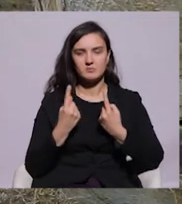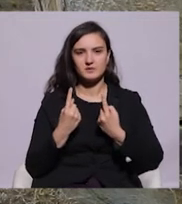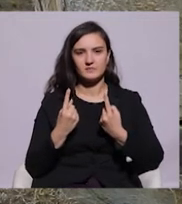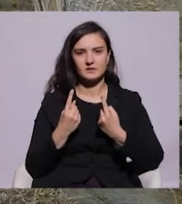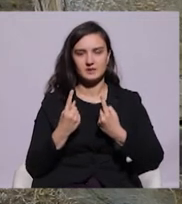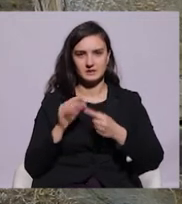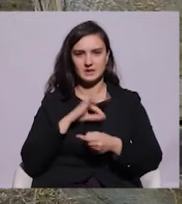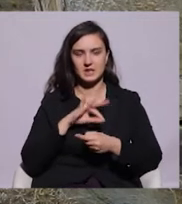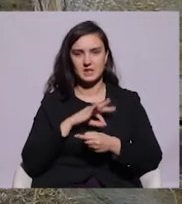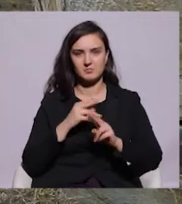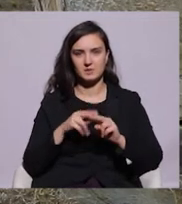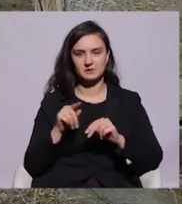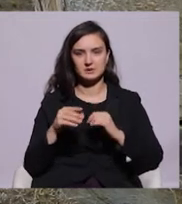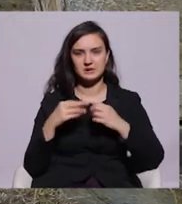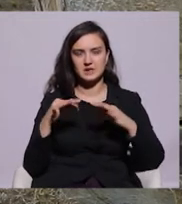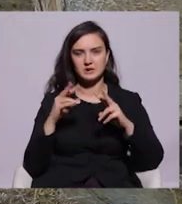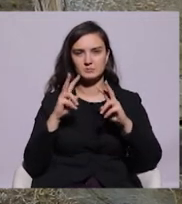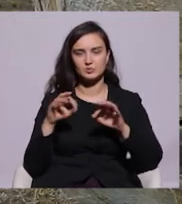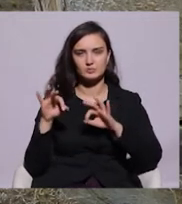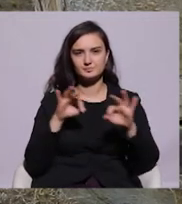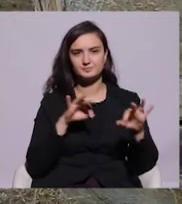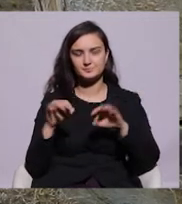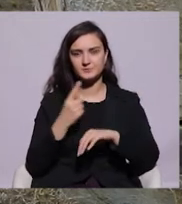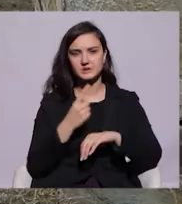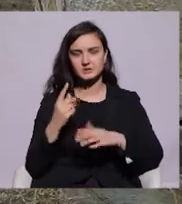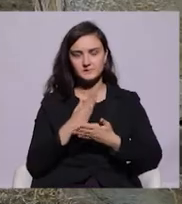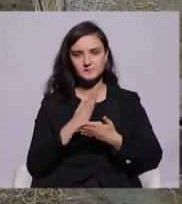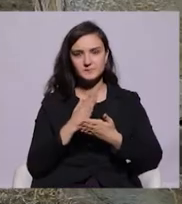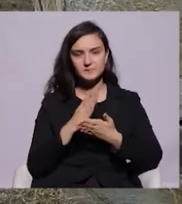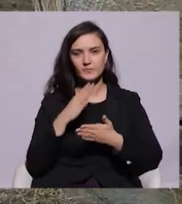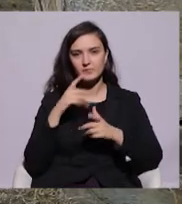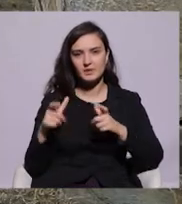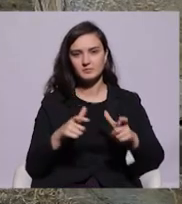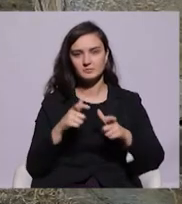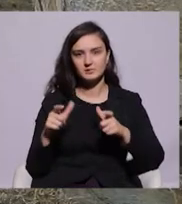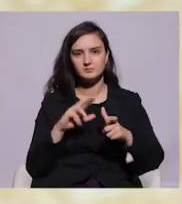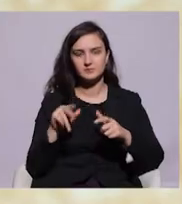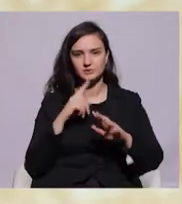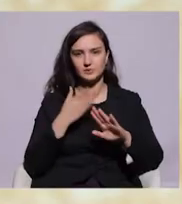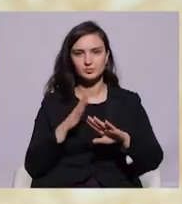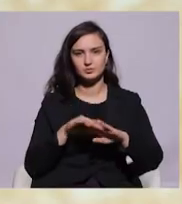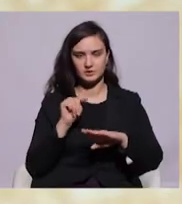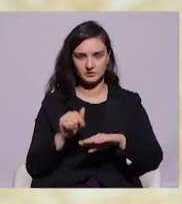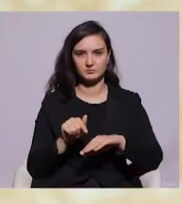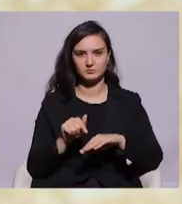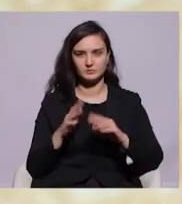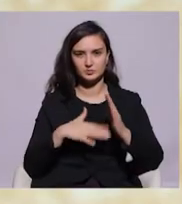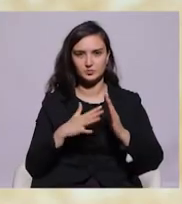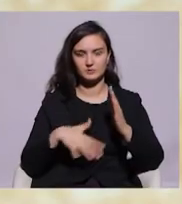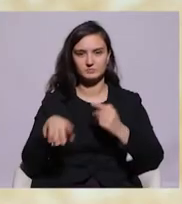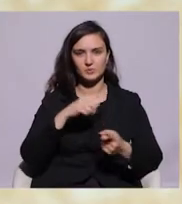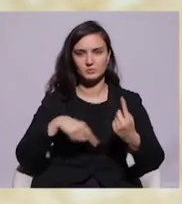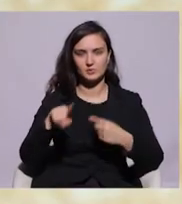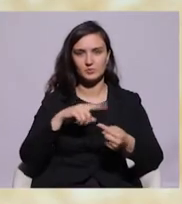ჩვეულებრივ სამაგისტრალოდ იყენებენ, ანუ სატრანსპორტო გადაადგილების ერთ-ერთი კვანძიც კი ახლა მეტყვების ზედა პირდაპირები და გაუჭირდათ აქ